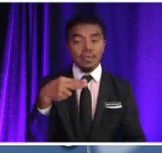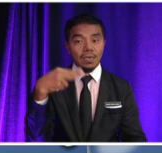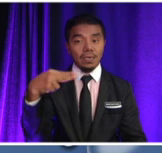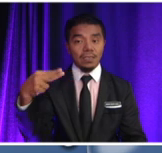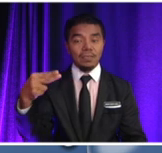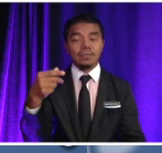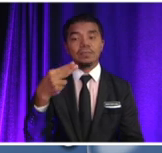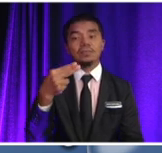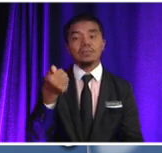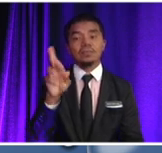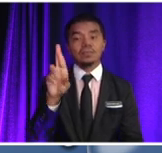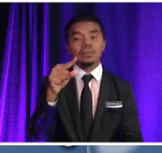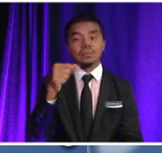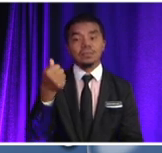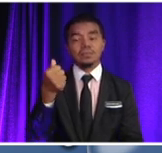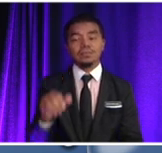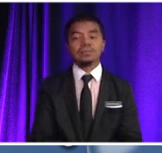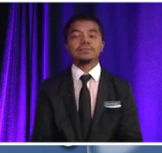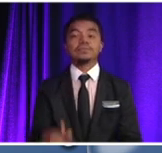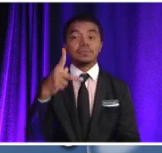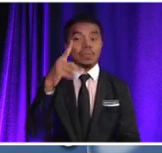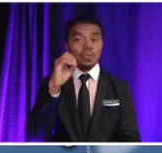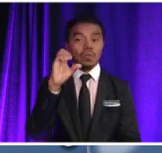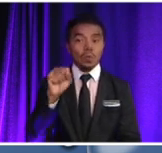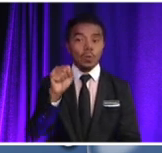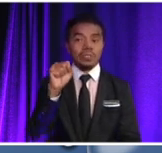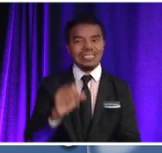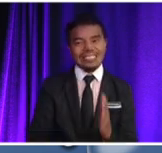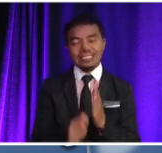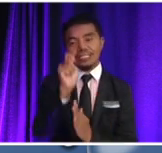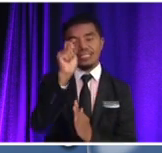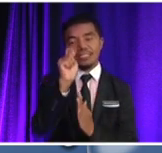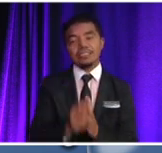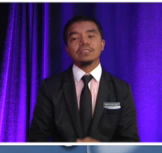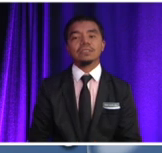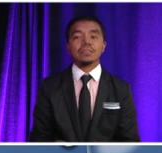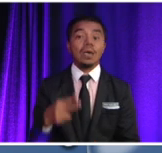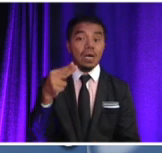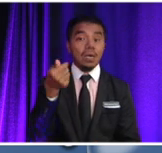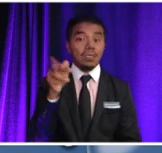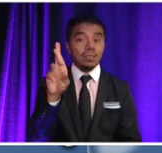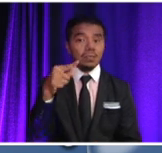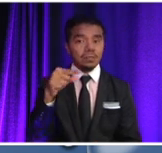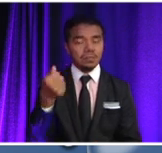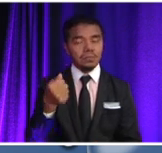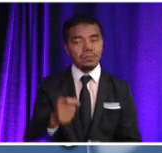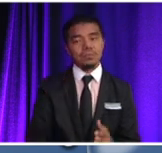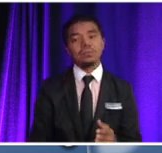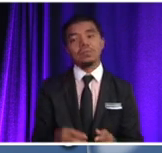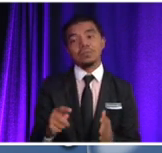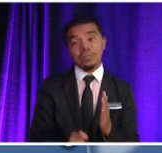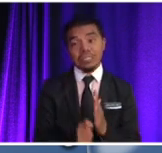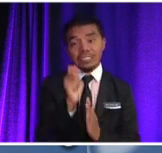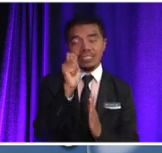Kalau kos pengeluarannya tinggi Maka harganya akan menjadi tinggi persaingan pula lebih banyak pesaing